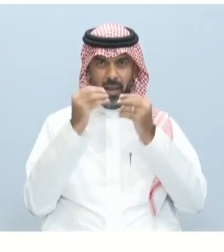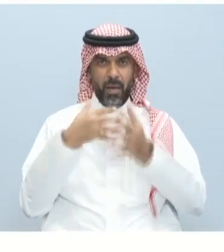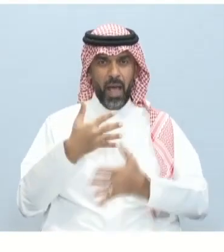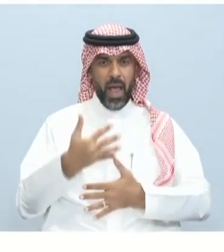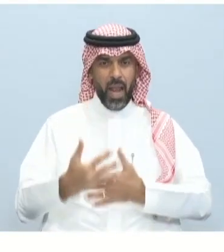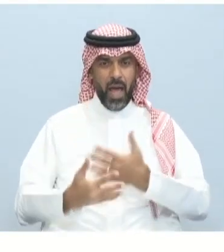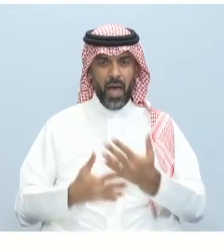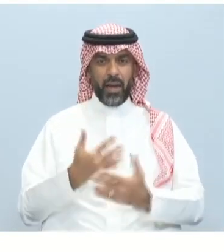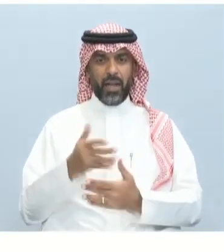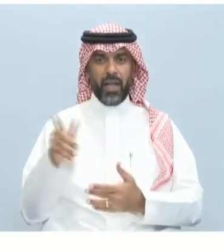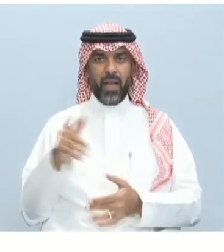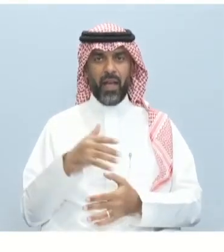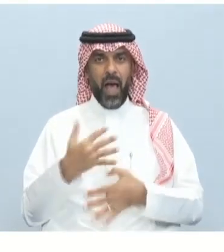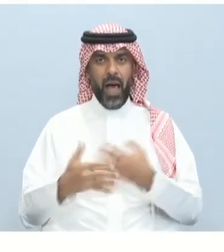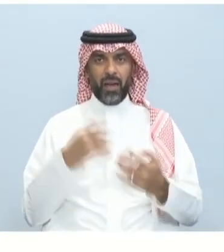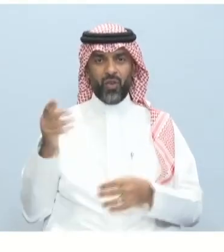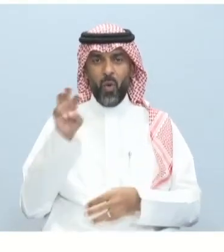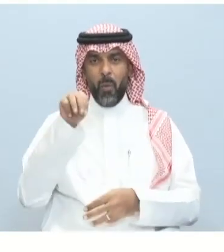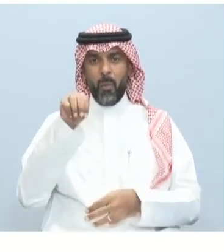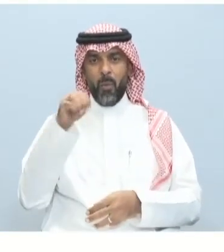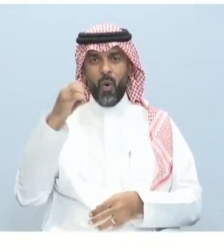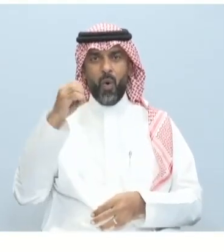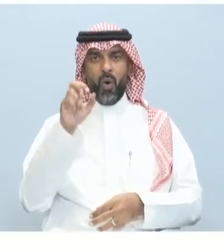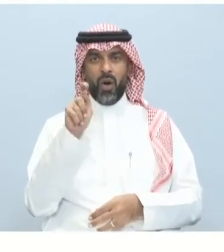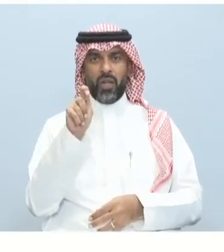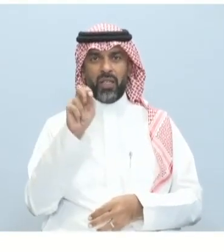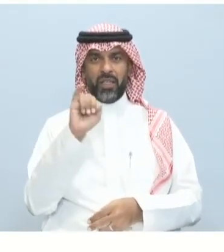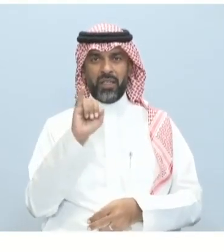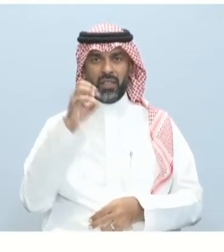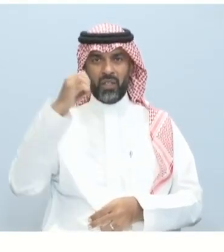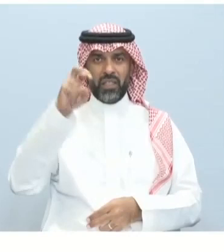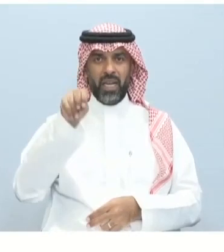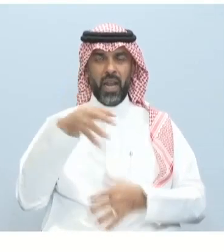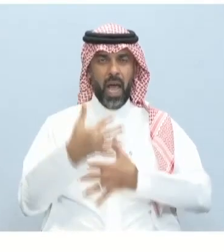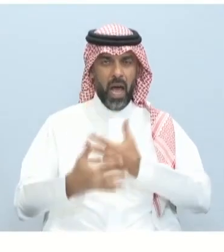في اللبنات، لبنة جلايد.